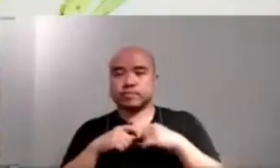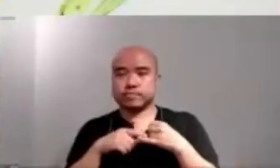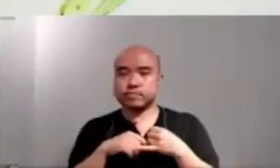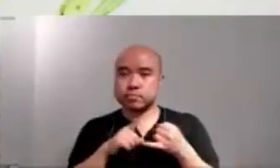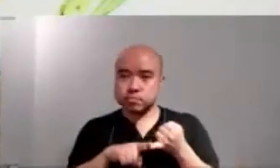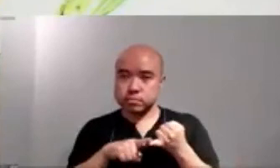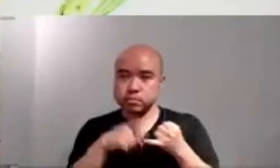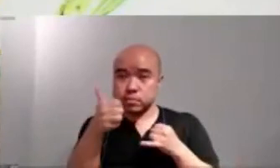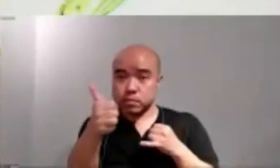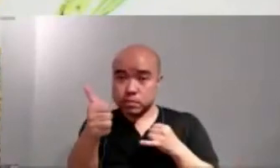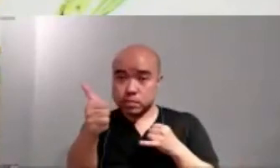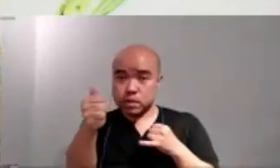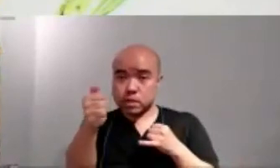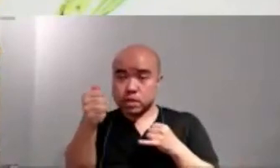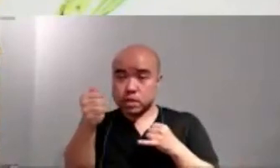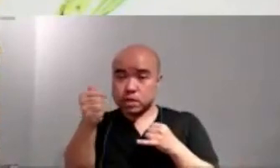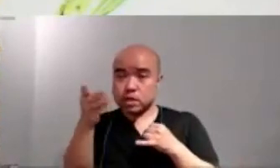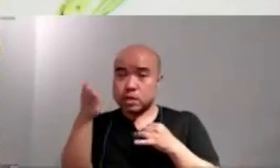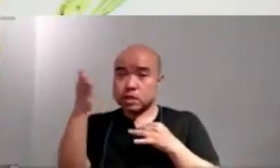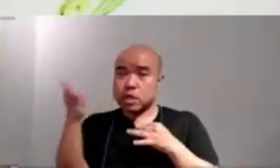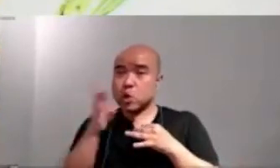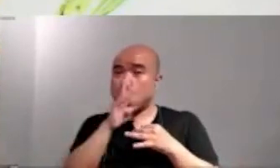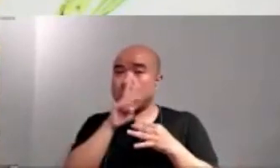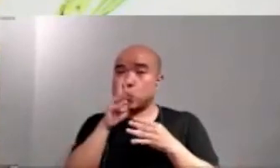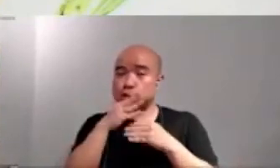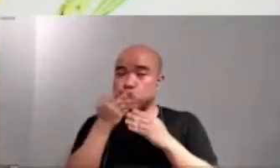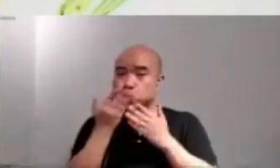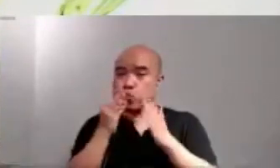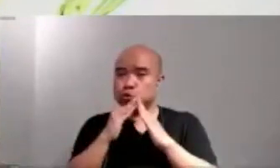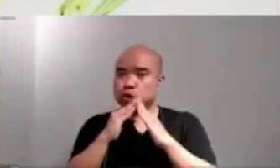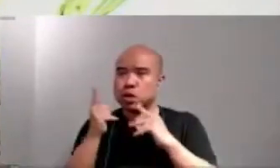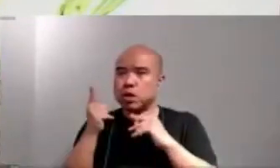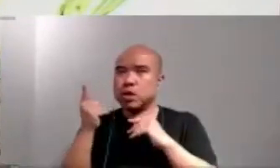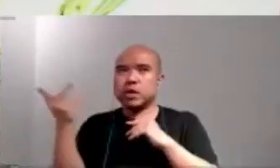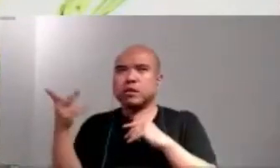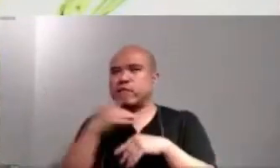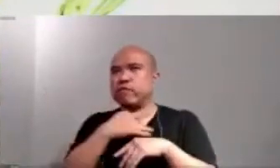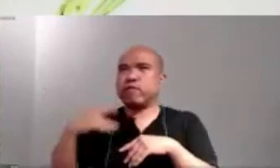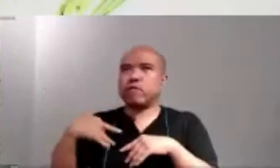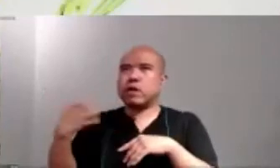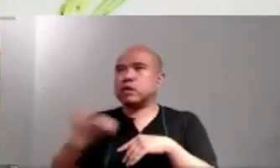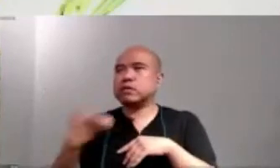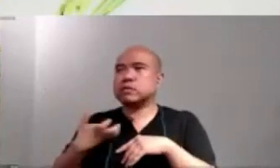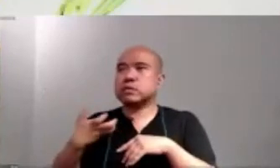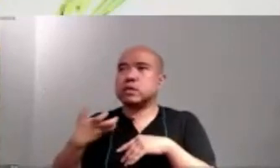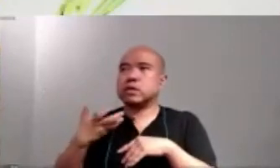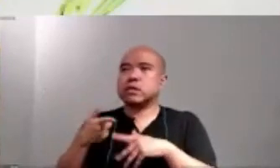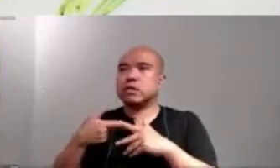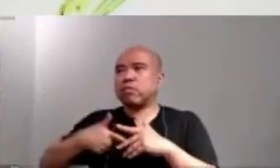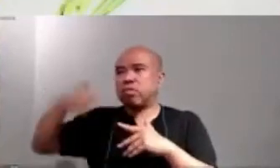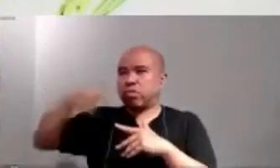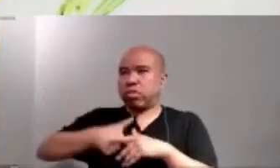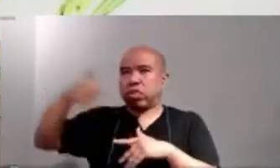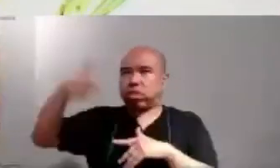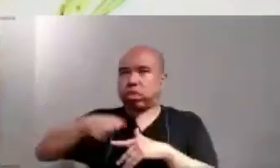感謝咧，就係我哋秘書處嘅同事，佢哋面對反反覆覆嘅疫情，仍然沉着應對，又要研究